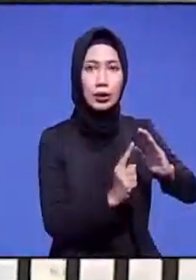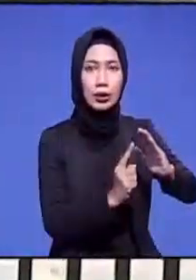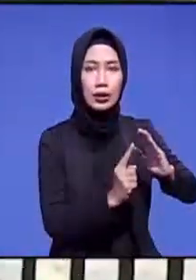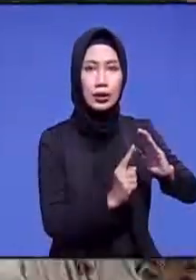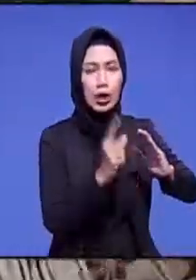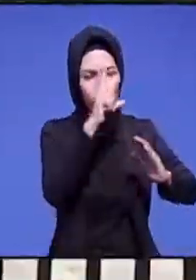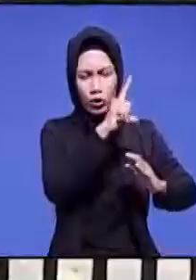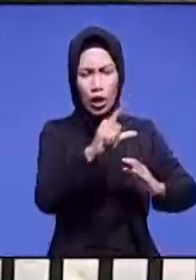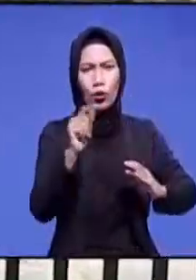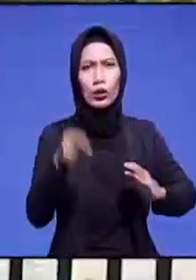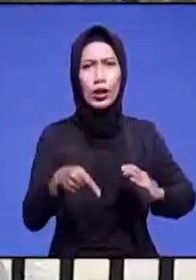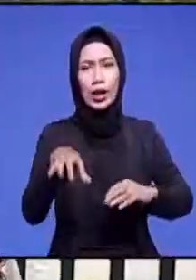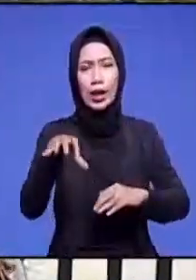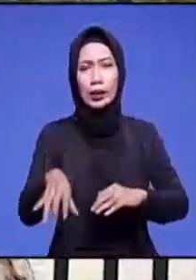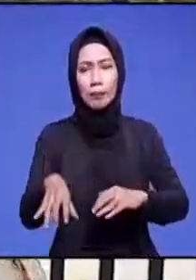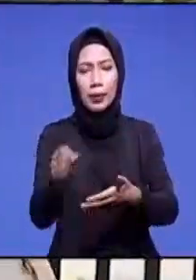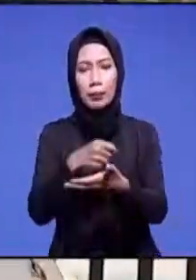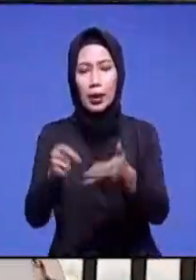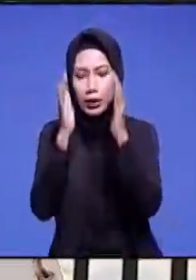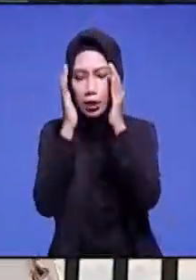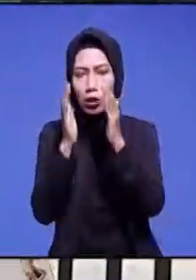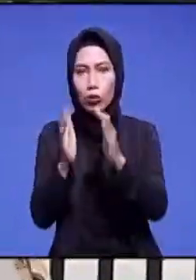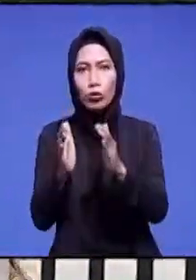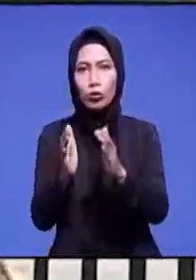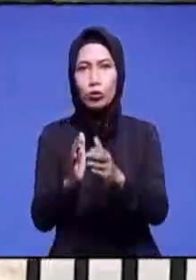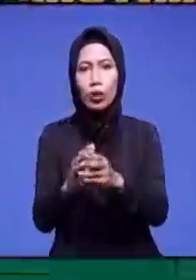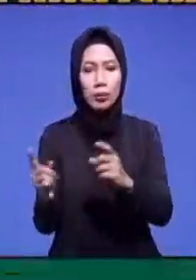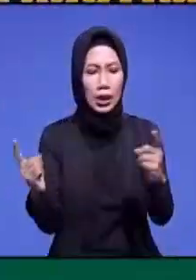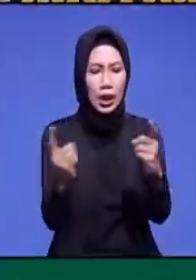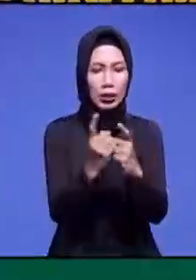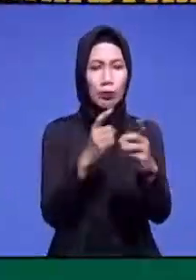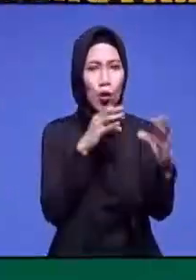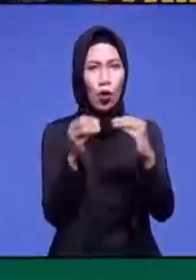dari asrama, jauh dari pesantren. Yang sehingga mereka tidak bisa interaksi dengan yang lain.